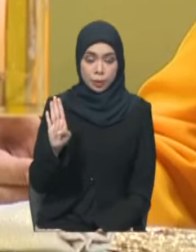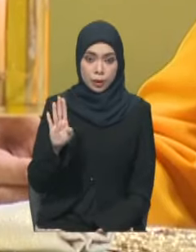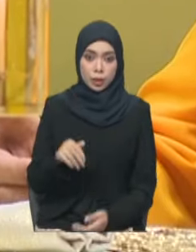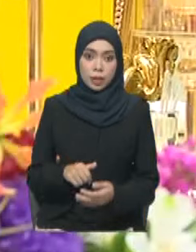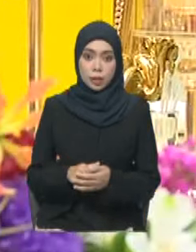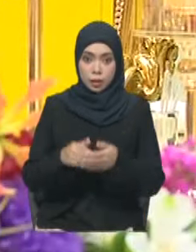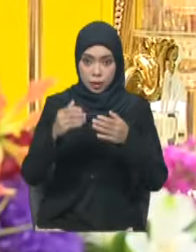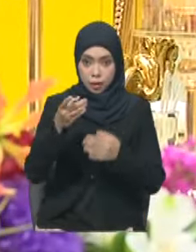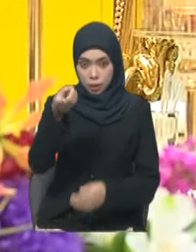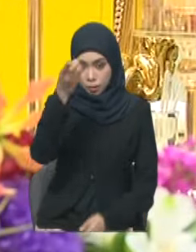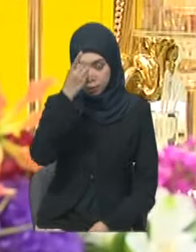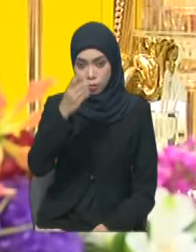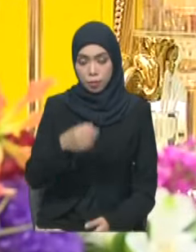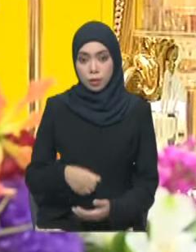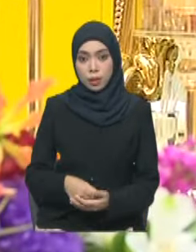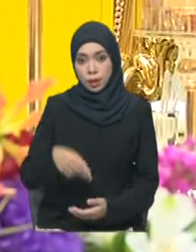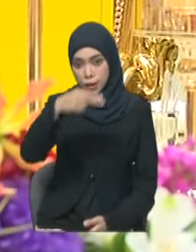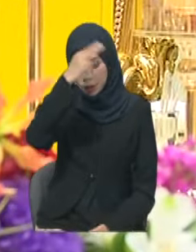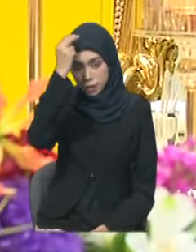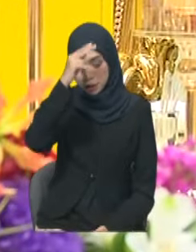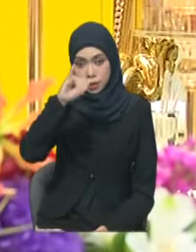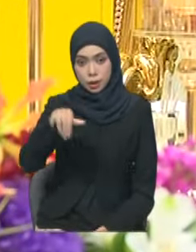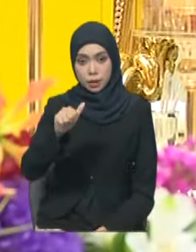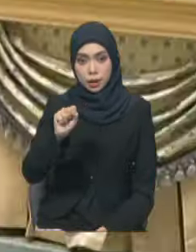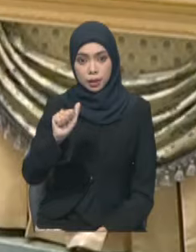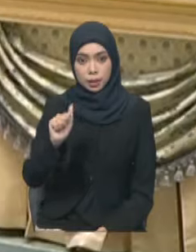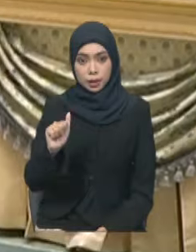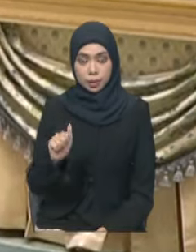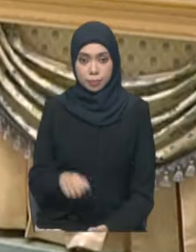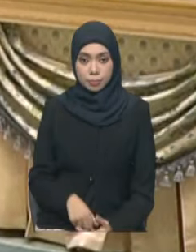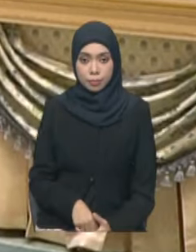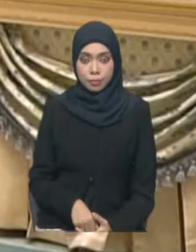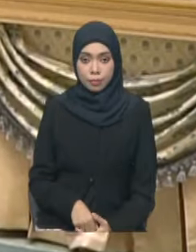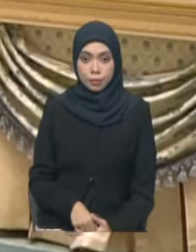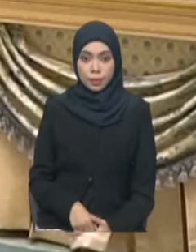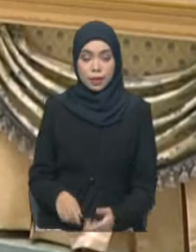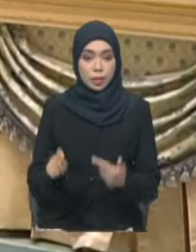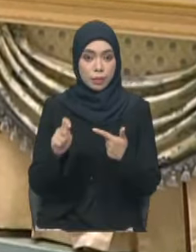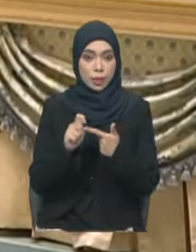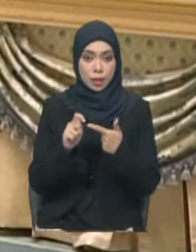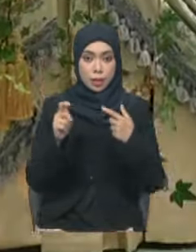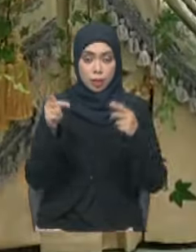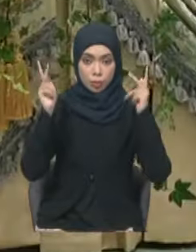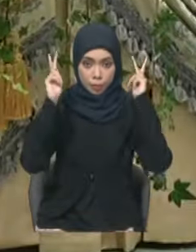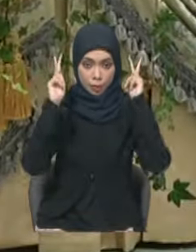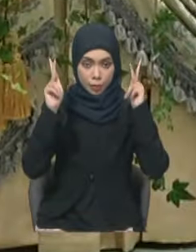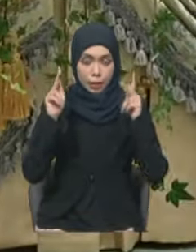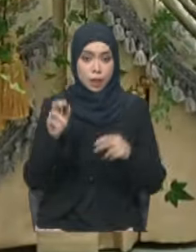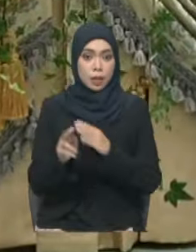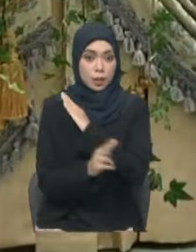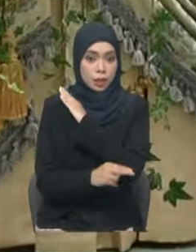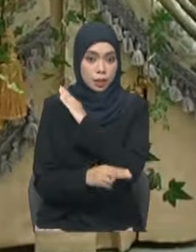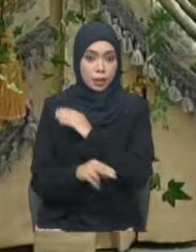Datuk Paduka Seri Laila Jasa, Datuk Amar Haji Awang Tengah bin Ali Hassan, Timbalan Premier Sarawak, Menteri Sumber Asli